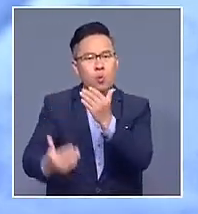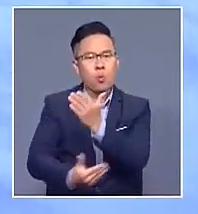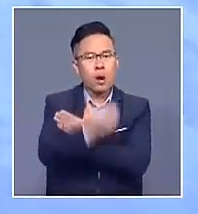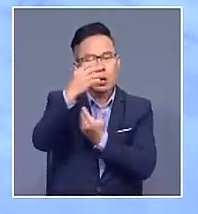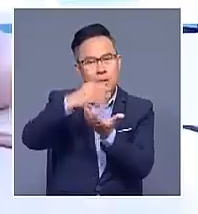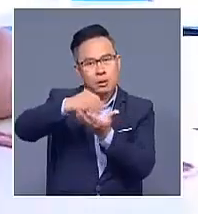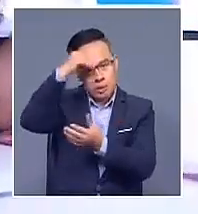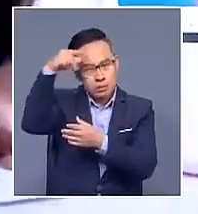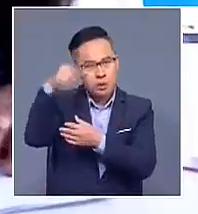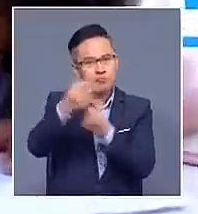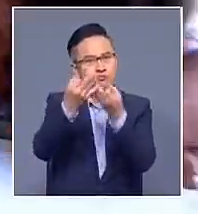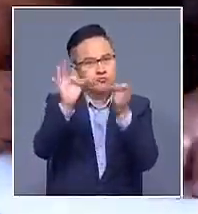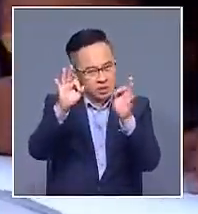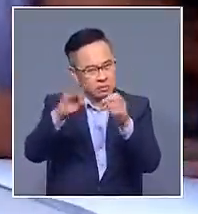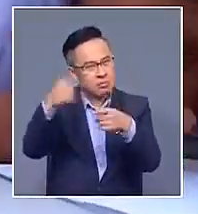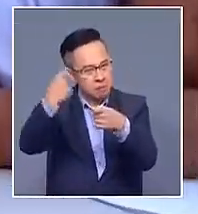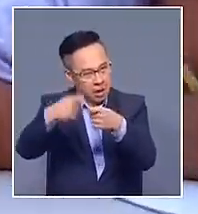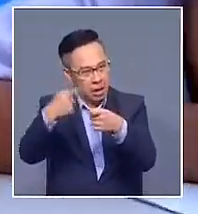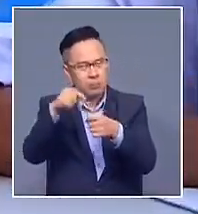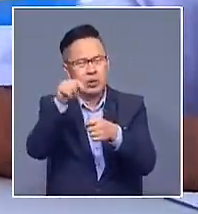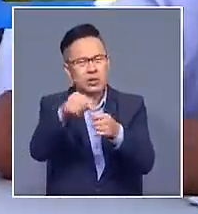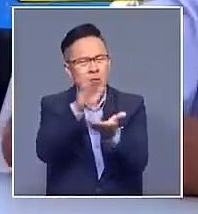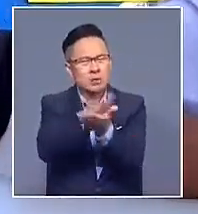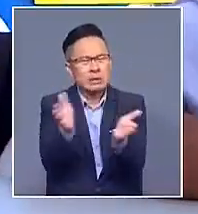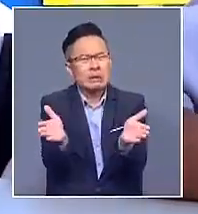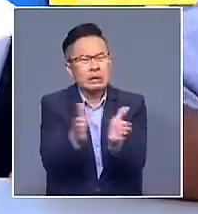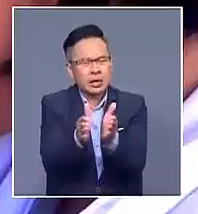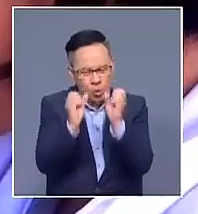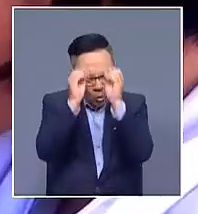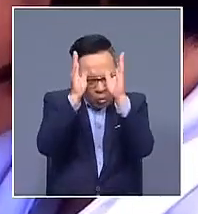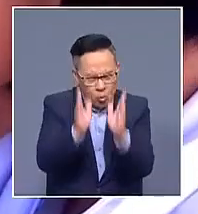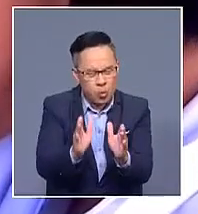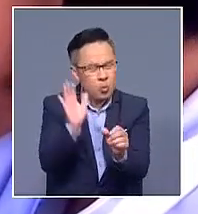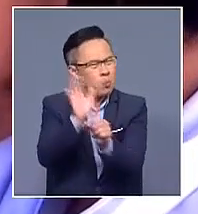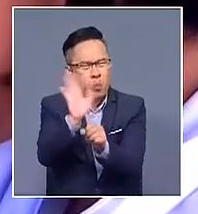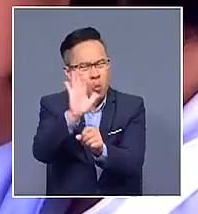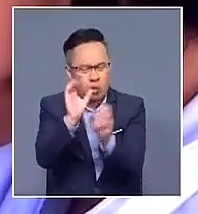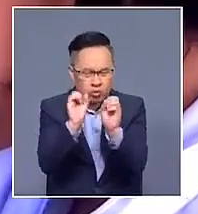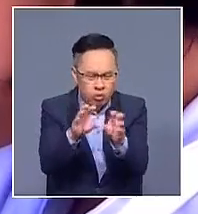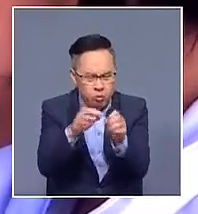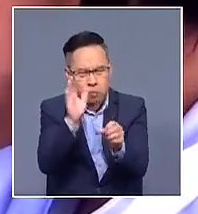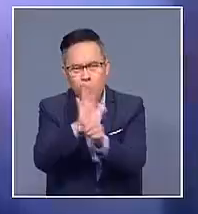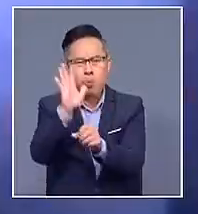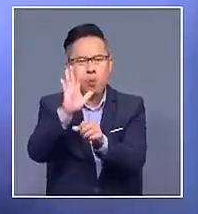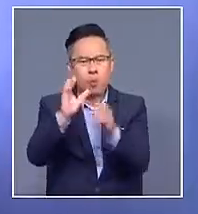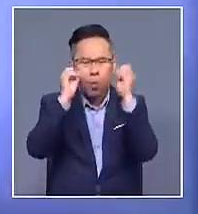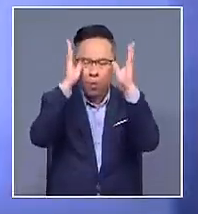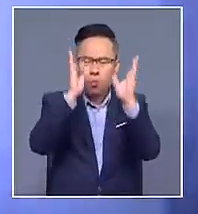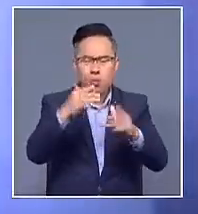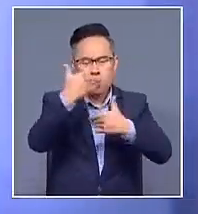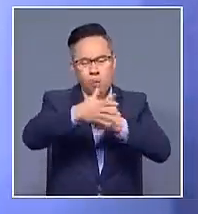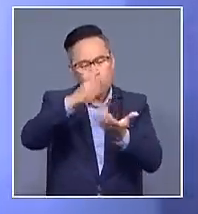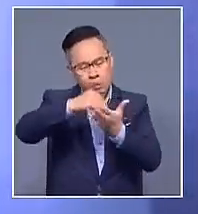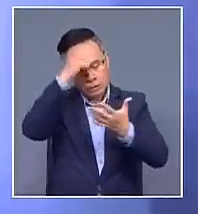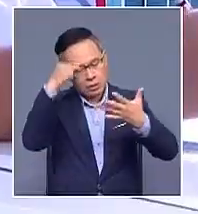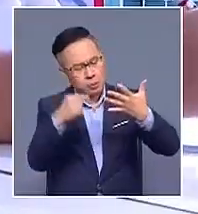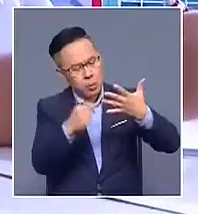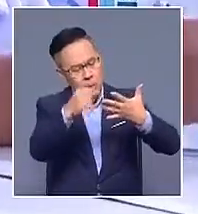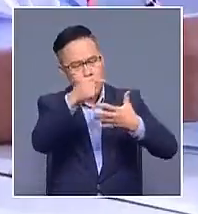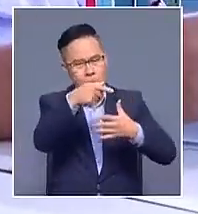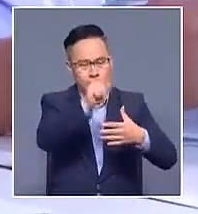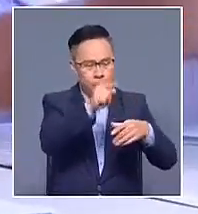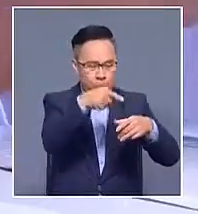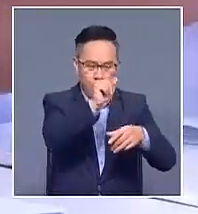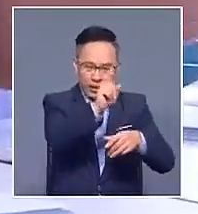พราะว่าโรงเรียนนี้เป็นโรงเรียนขนาดเล็กและขาดแคลนครูผู้สอนเรียกได้ว่ามีคุณครูไม่ครบทุกชั้นปีและครู